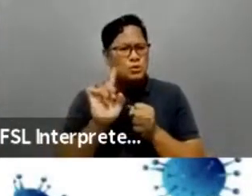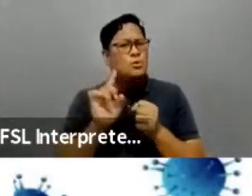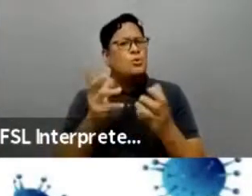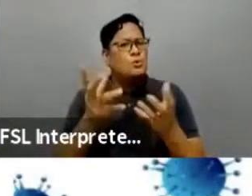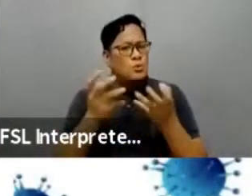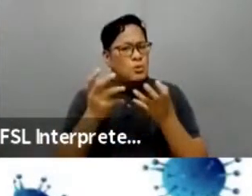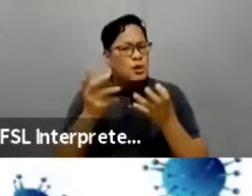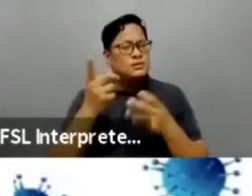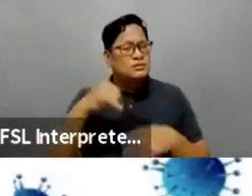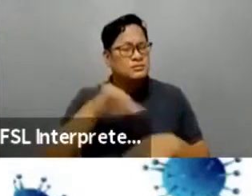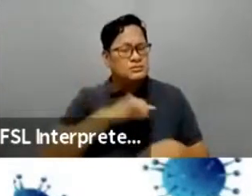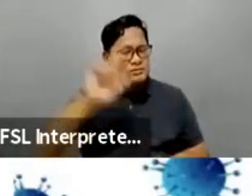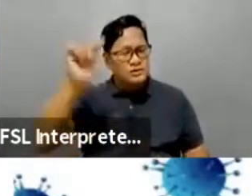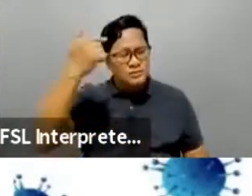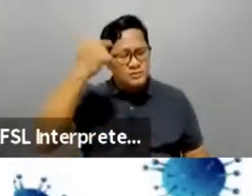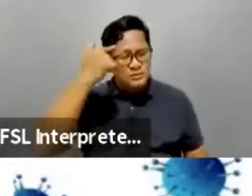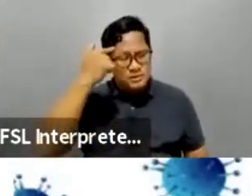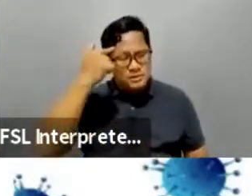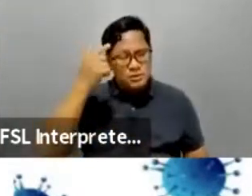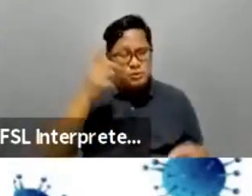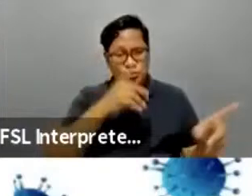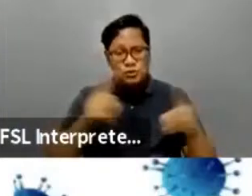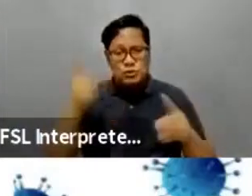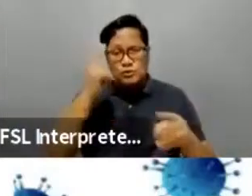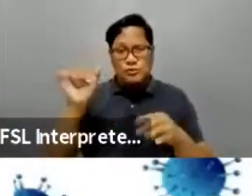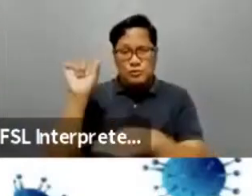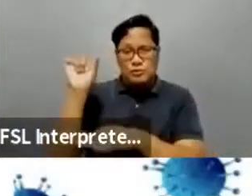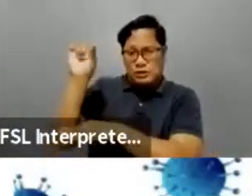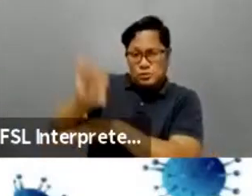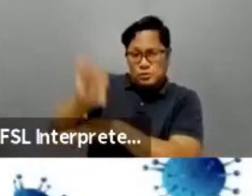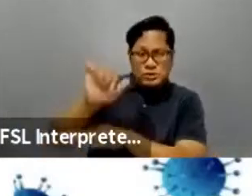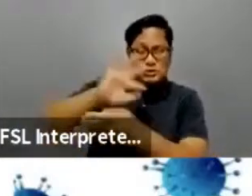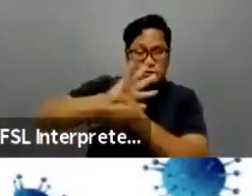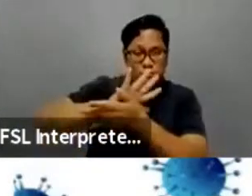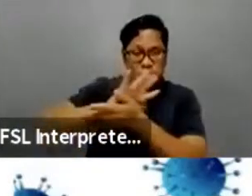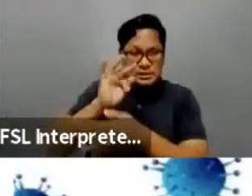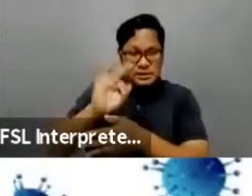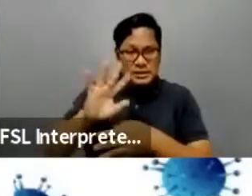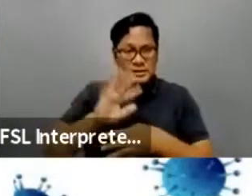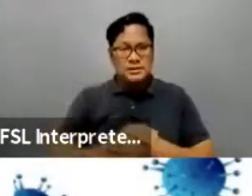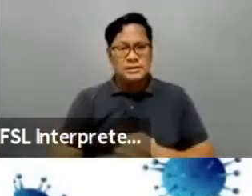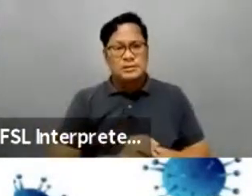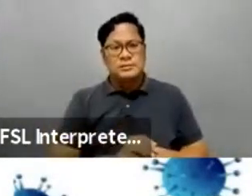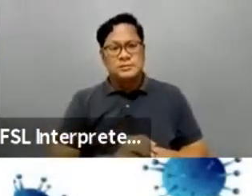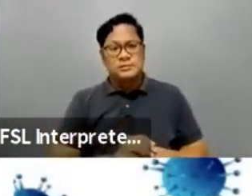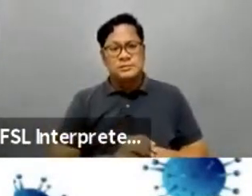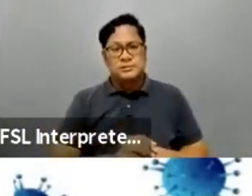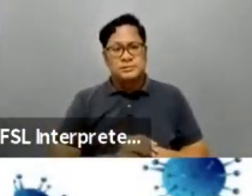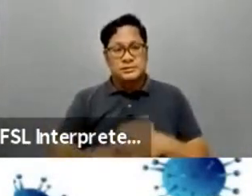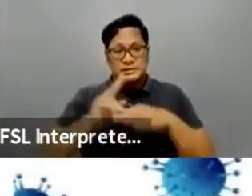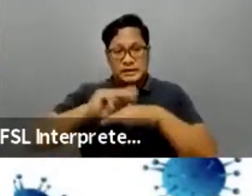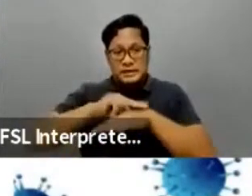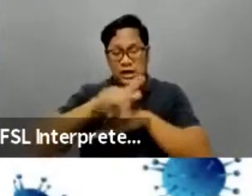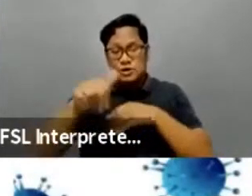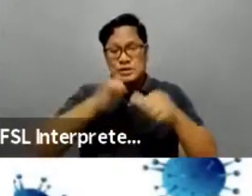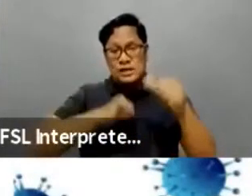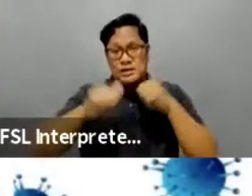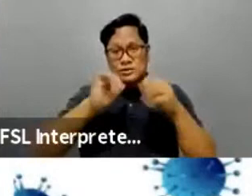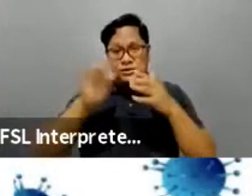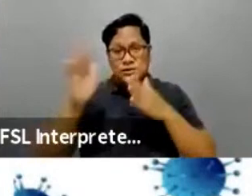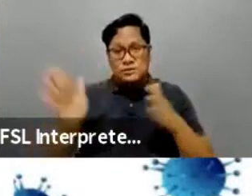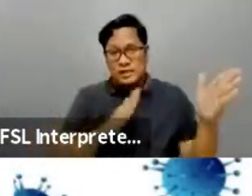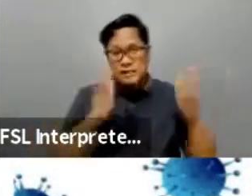ating pamahalaan sa pagsugpo sa COVID pandemic. At dito sa National Action Plan,